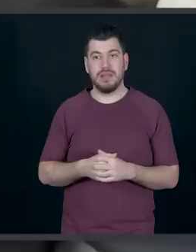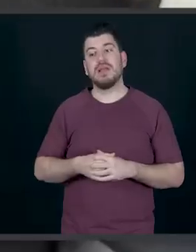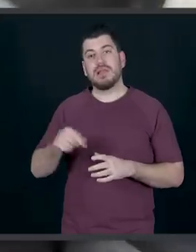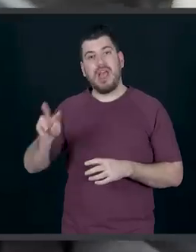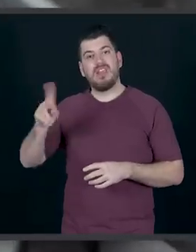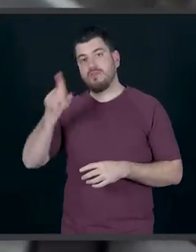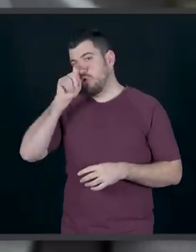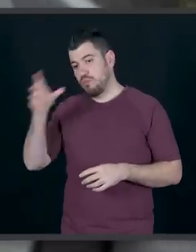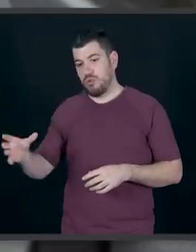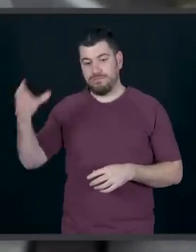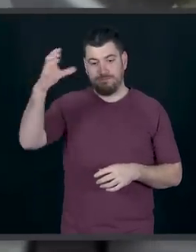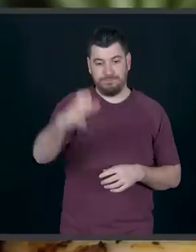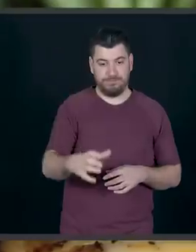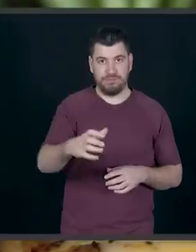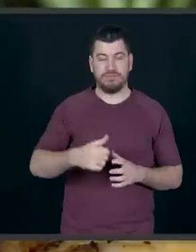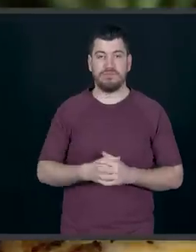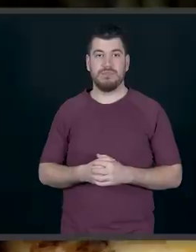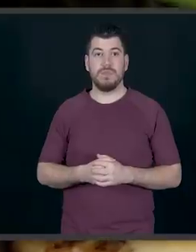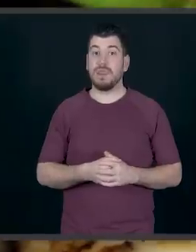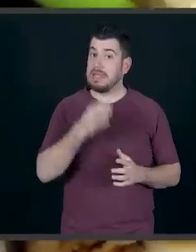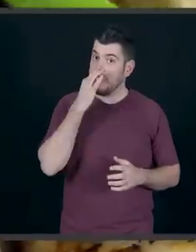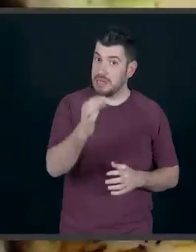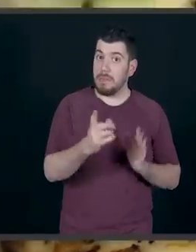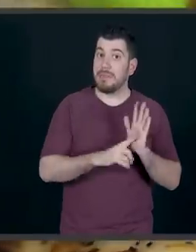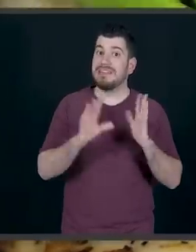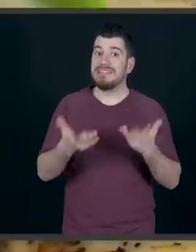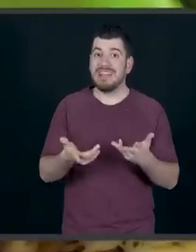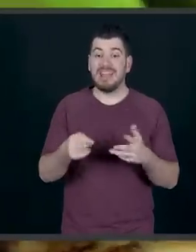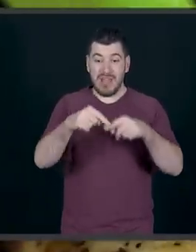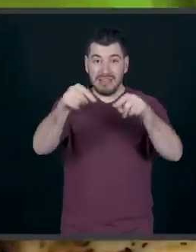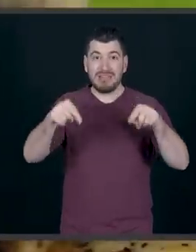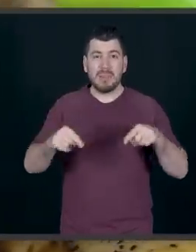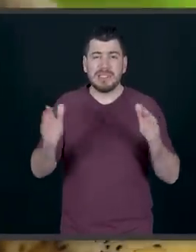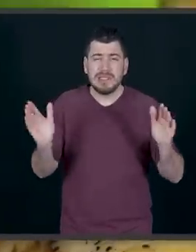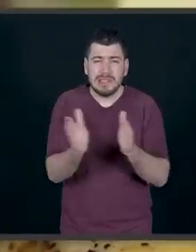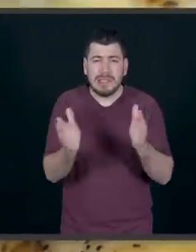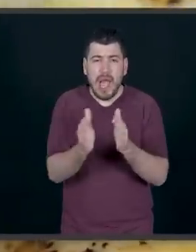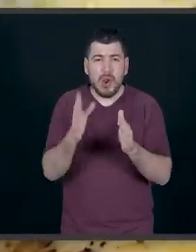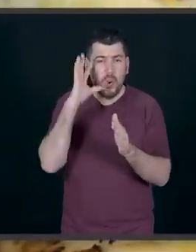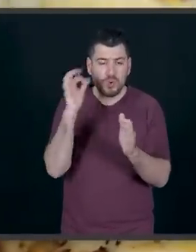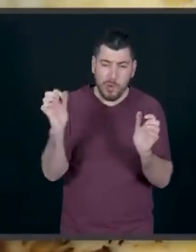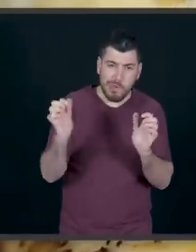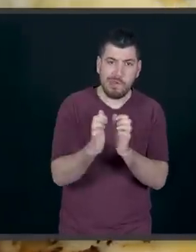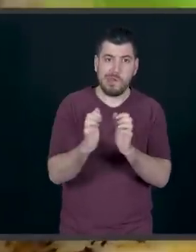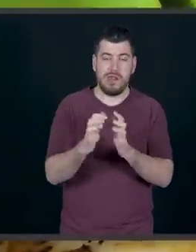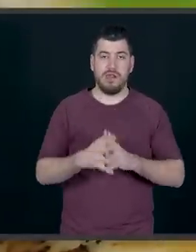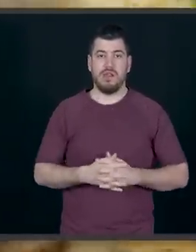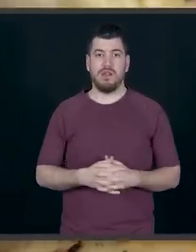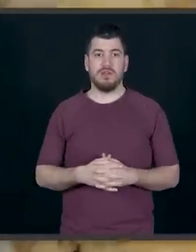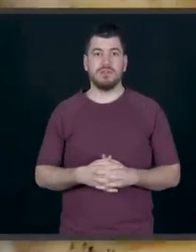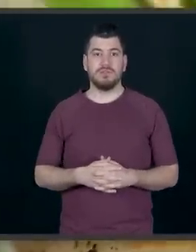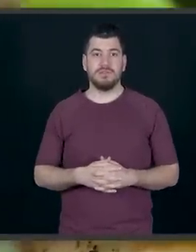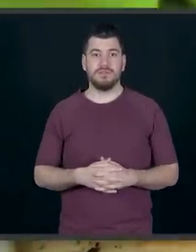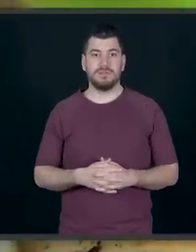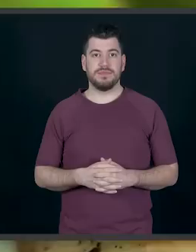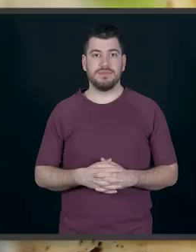και το άλλο κοτόπουλο μέσα. Σας είπα, πρέπει ουσιαστικά ίσα ίσα να χωράνε μέσα στο ταψάκι.